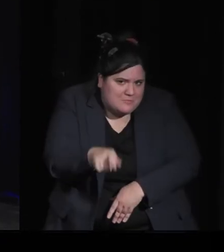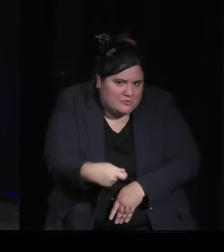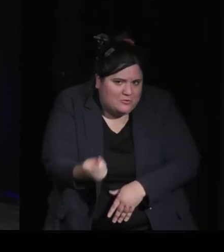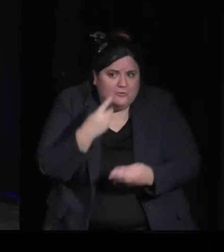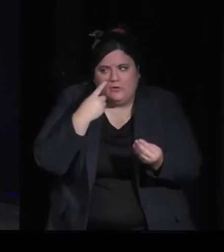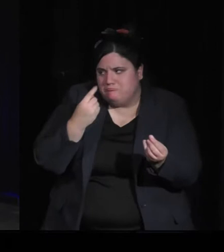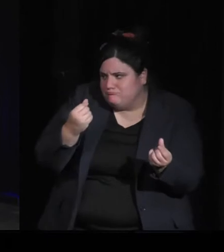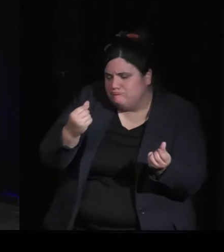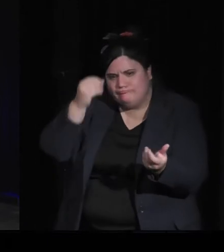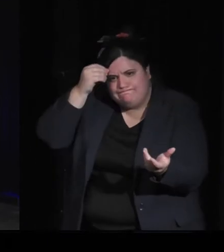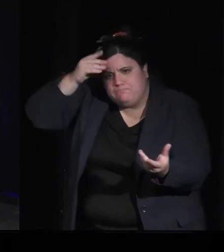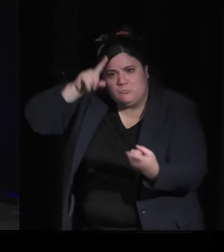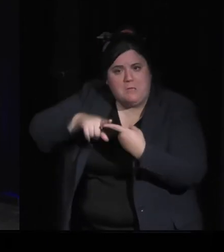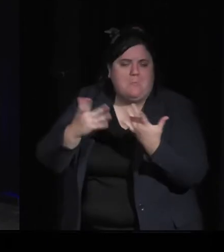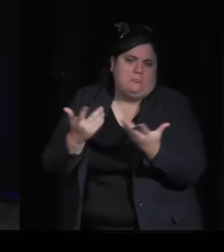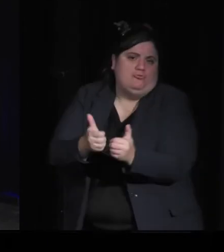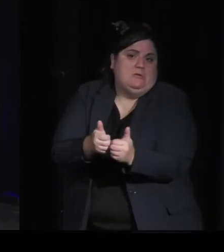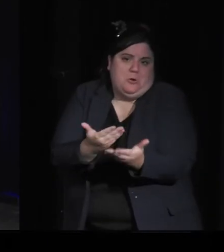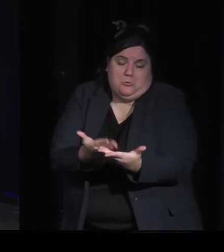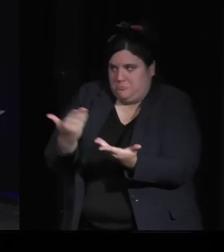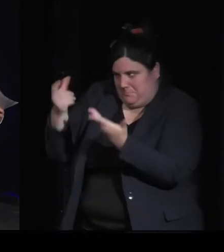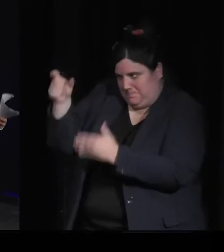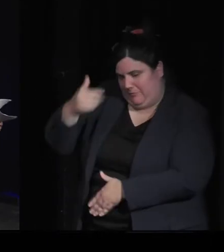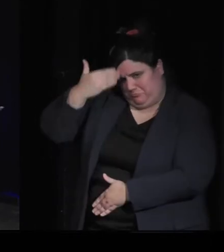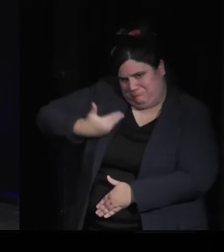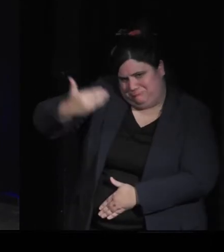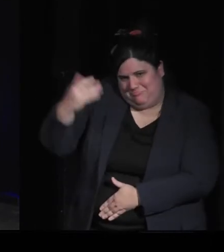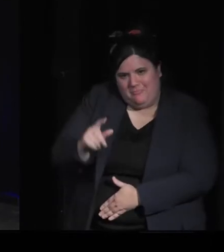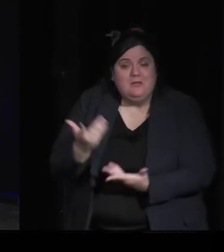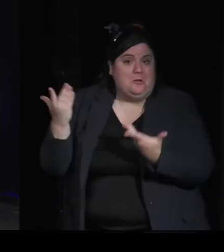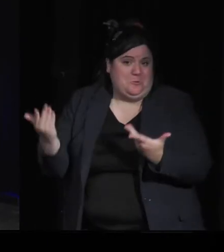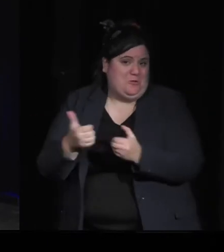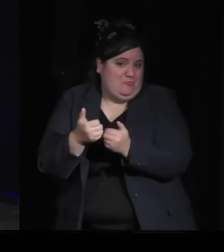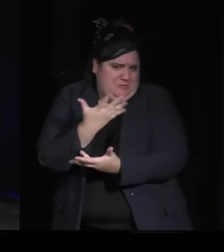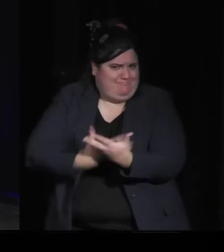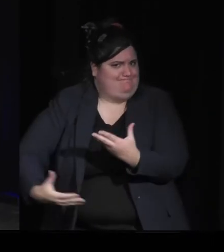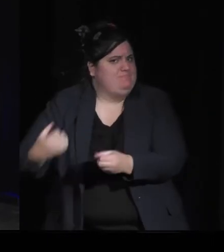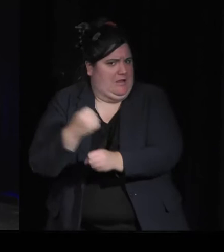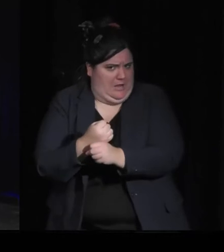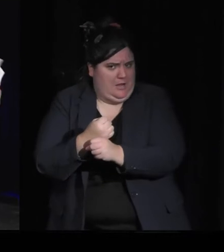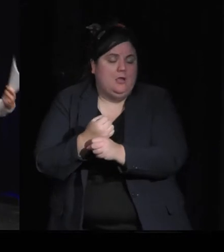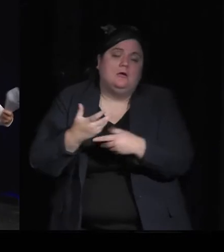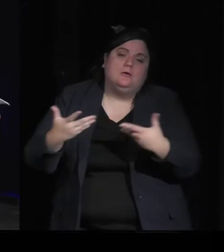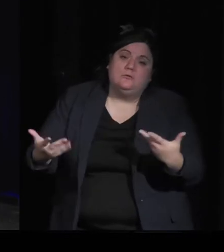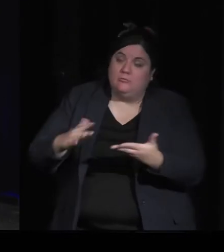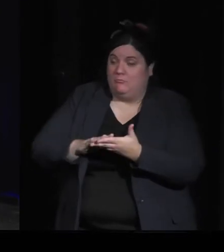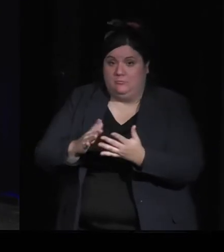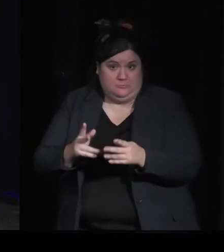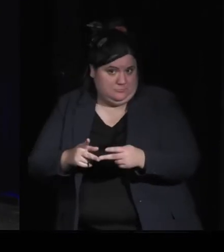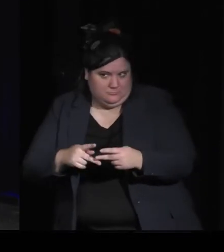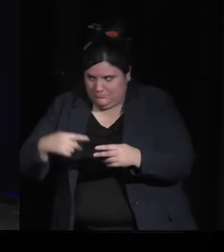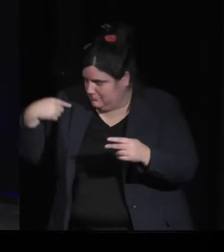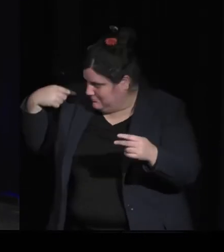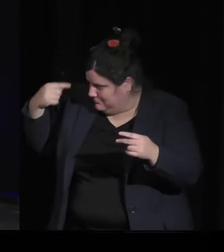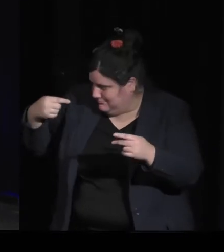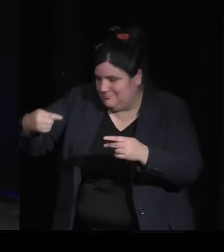s'ils ont une petite culture de jeux vidéo. Donc tu es créateur de jeux vidéo. On ne pas faire une bio trop longue parce que les